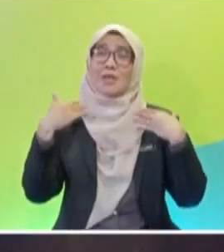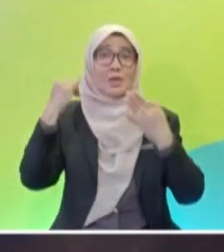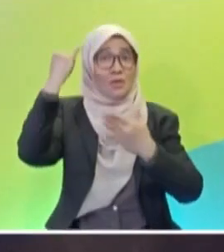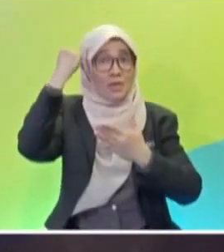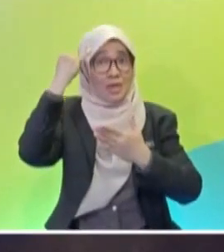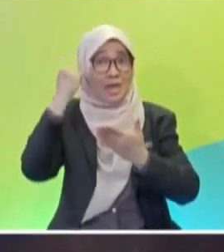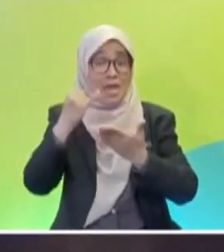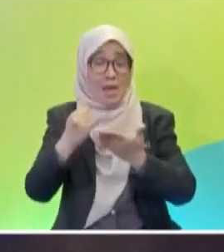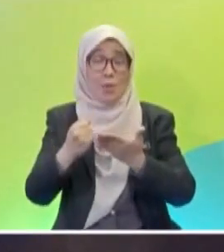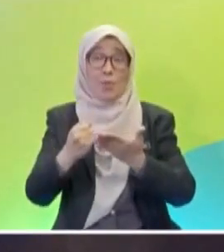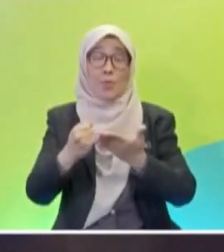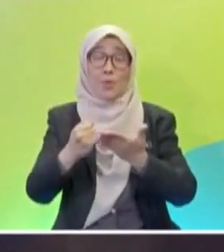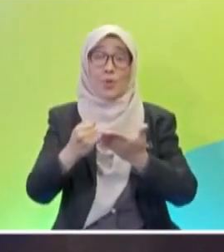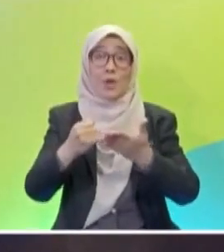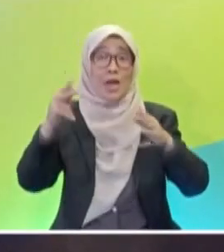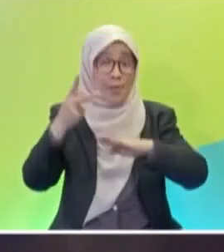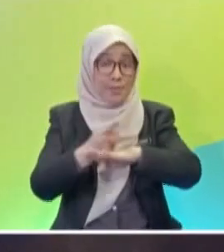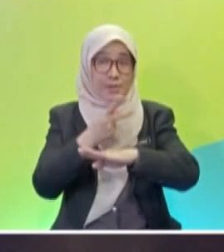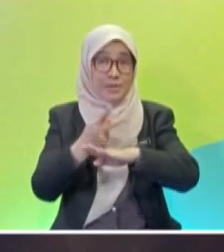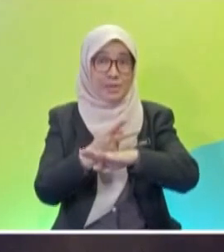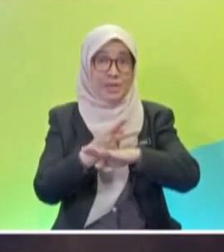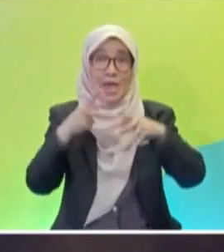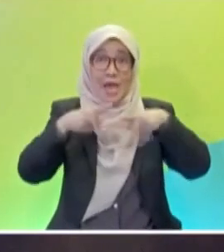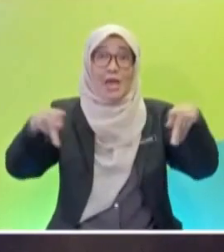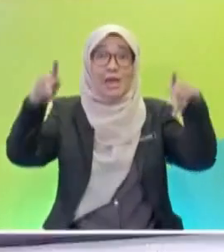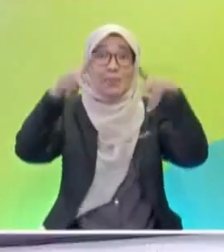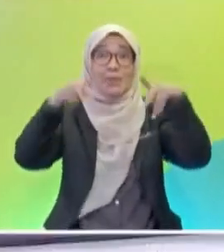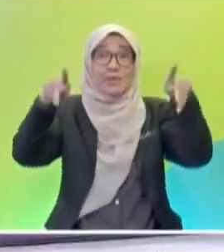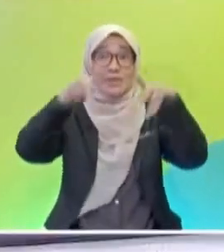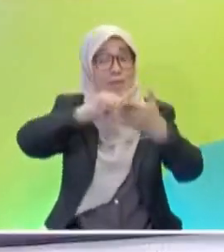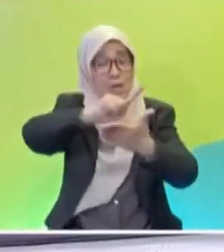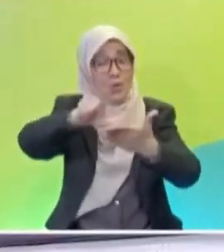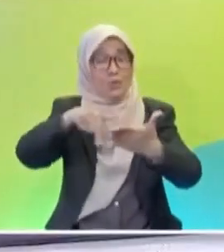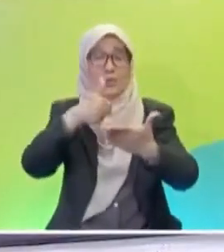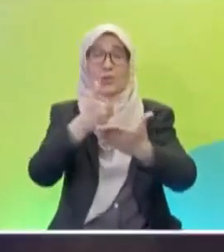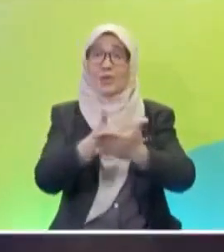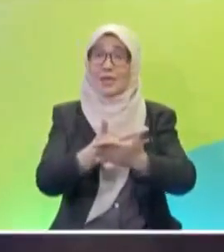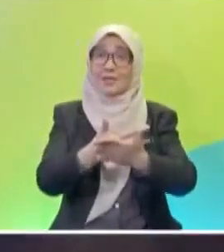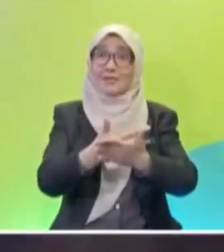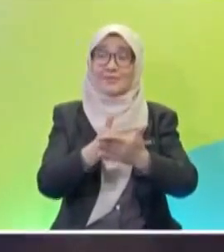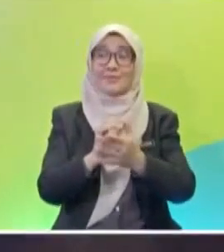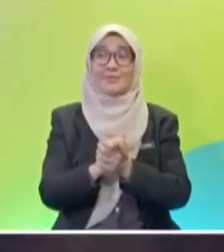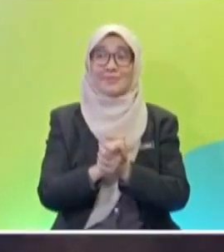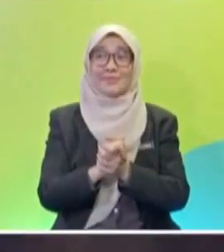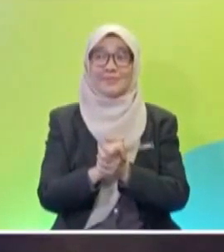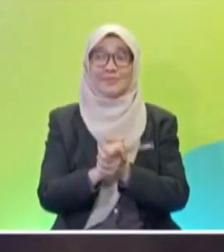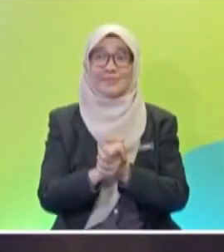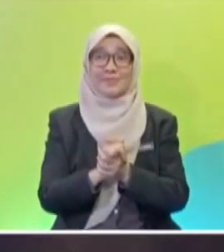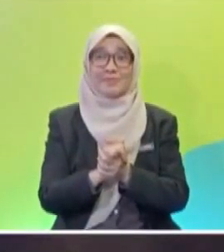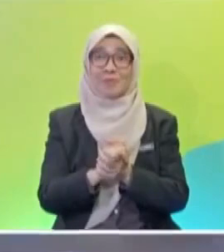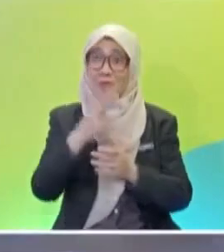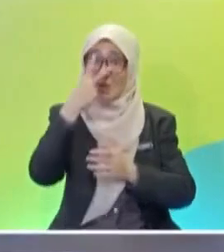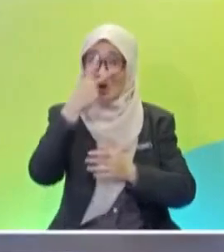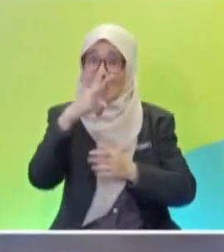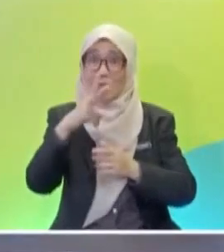berapakah Apakah prestasi keseluruhan saya juga hari ini prestasi kalau kita lihat dekat situ nampak Tah udah